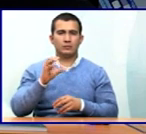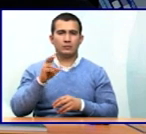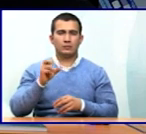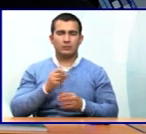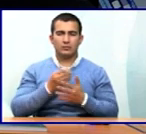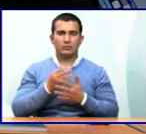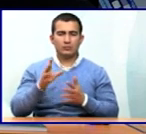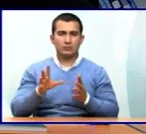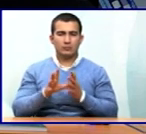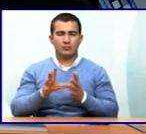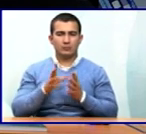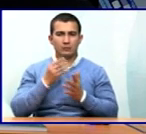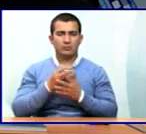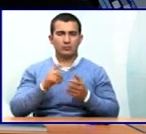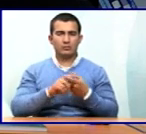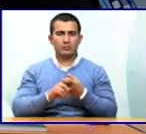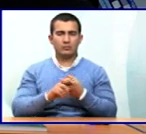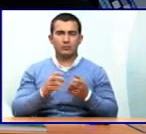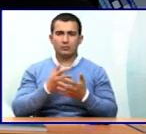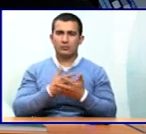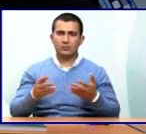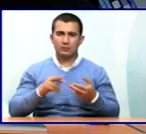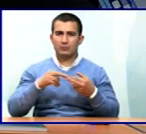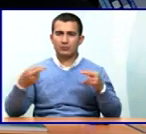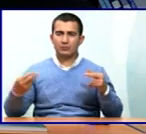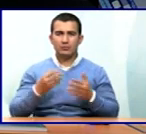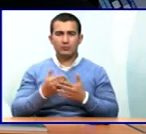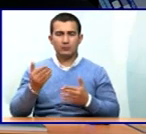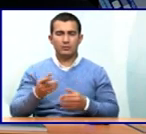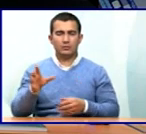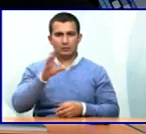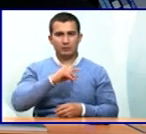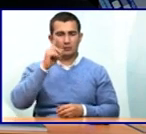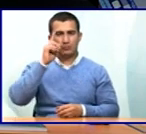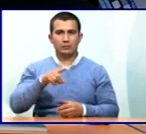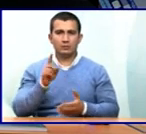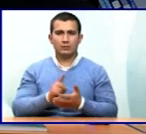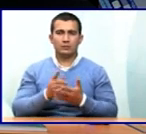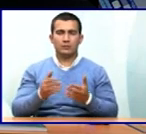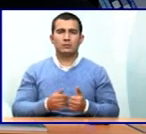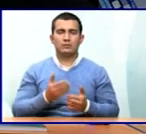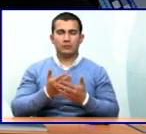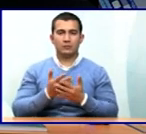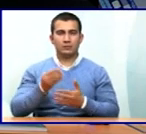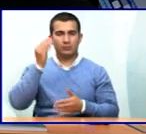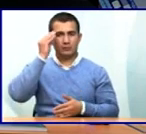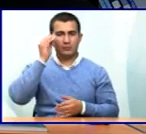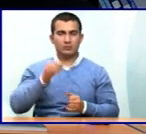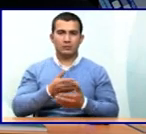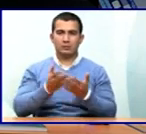To'kli o'tkazgich. To'kli o'tkazgichlar haqida hammangizning ma'lumotingiz yetarli. Faraz qiling,